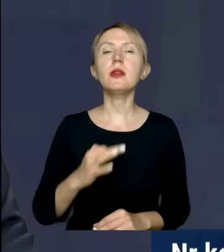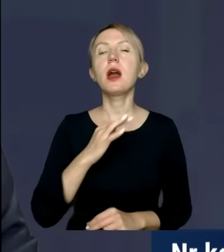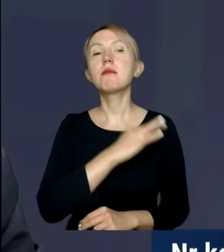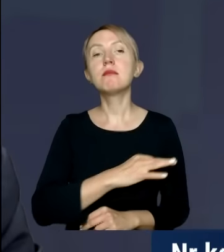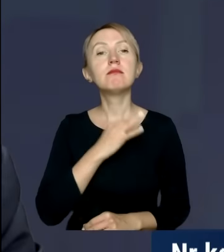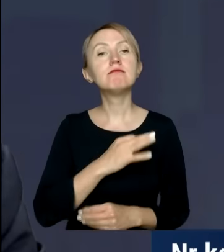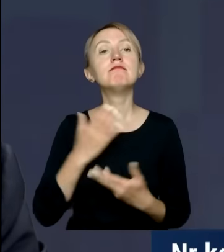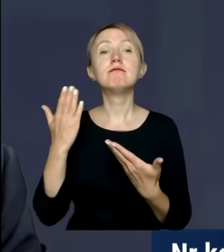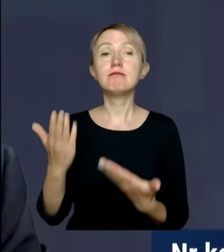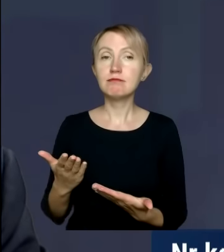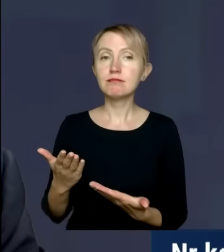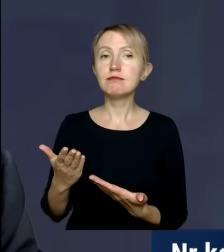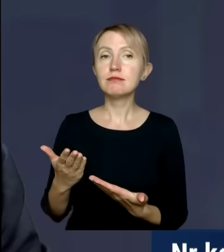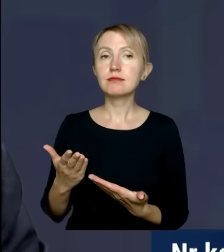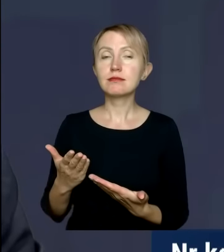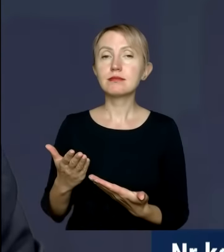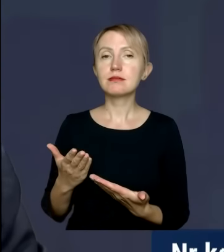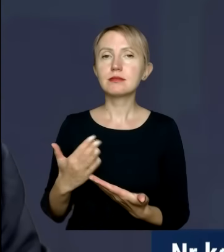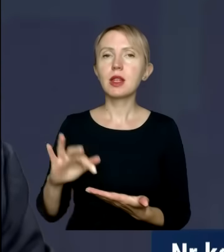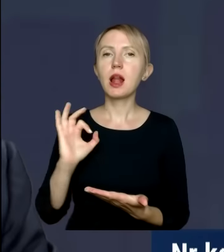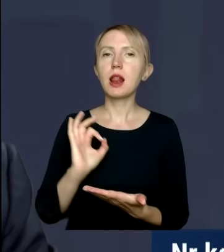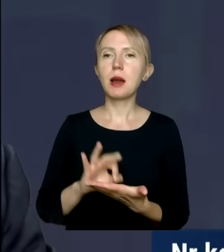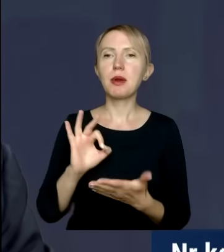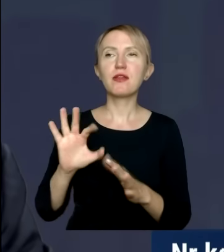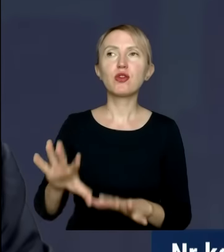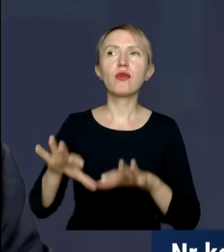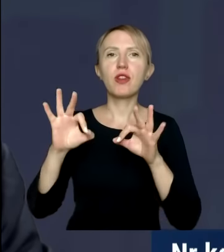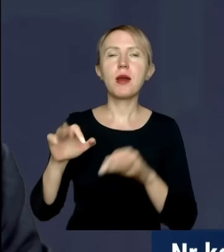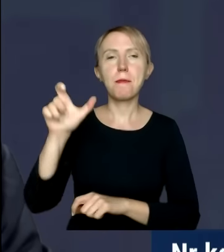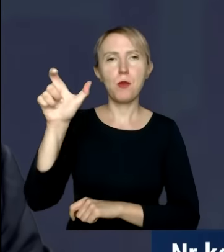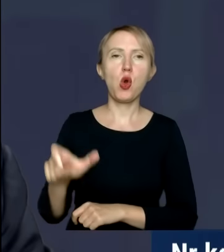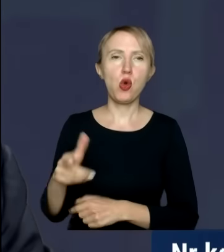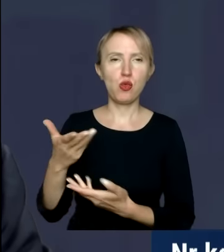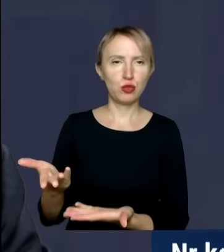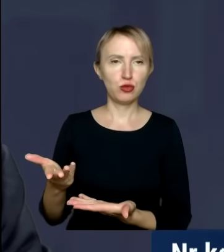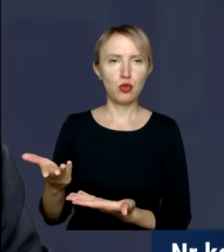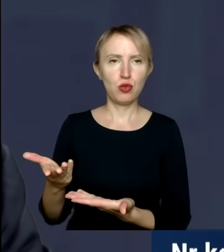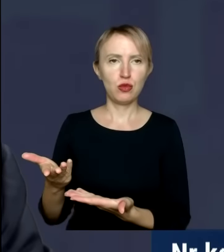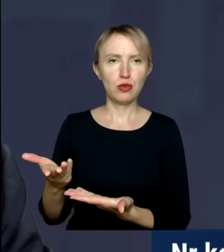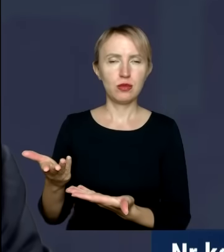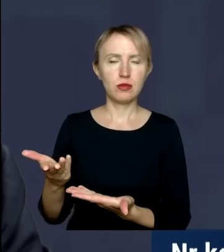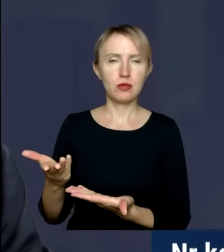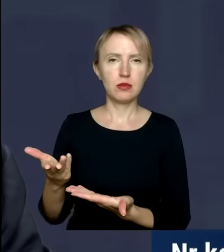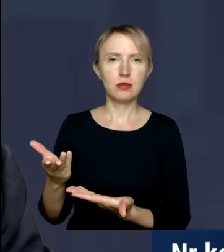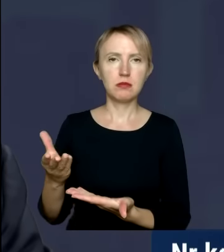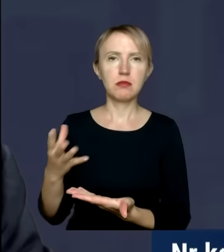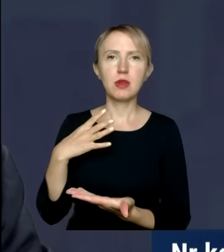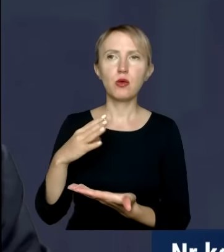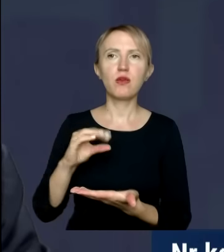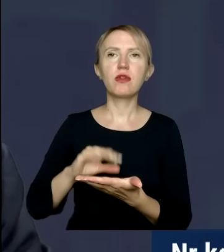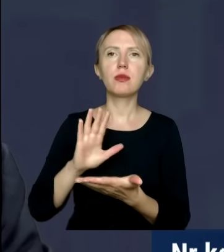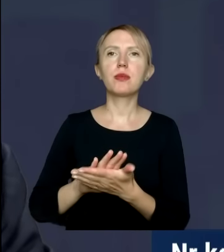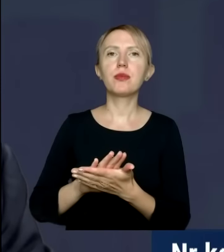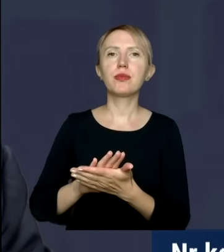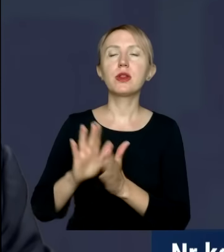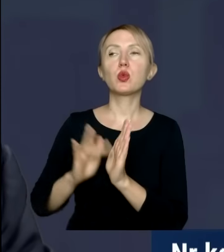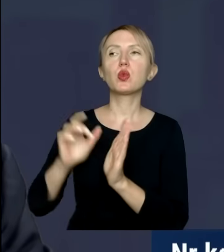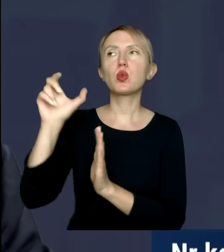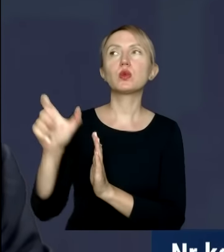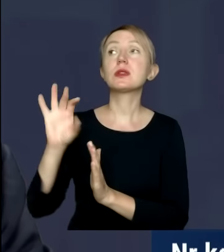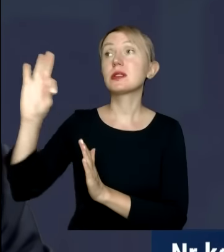której której na pewno jest wyborcą bo bo bo podawał wpisy pana Dol Anda Tuska